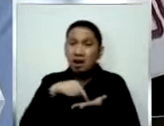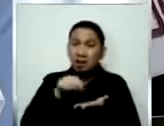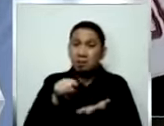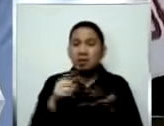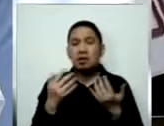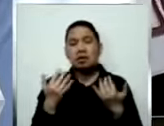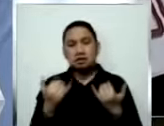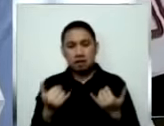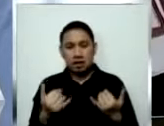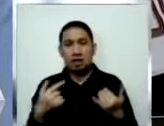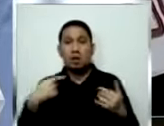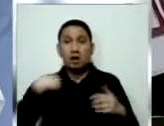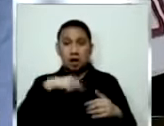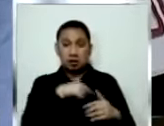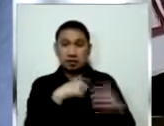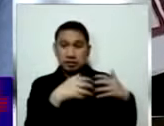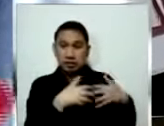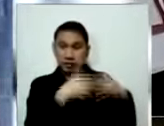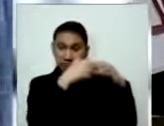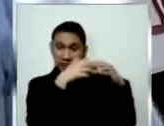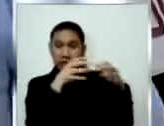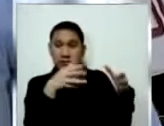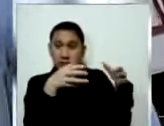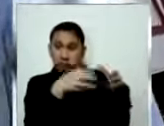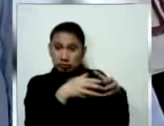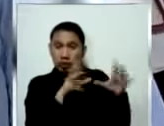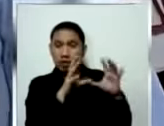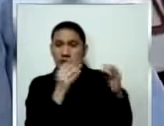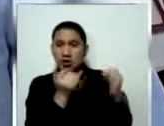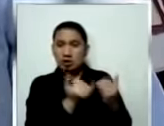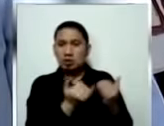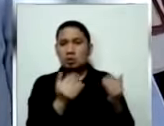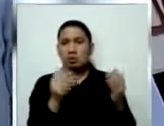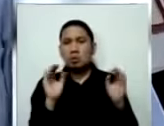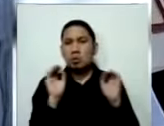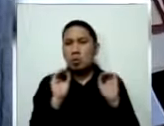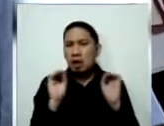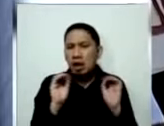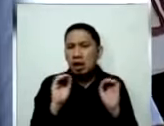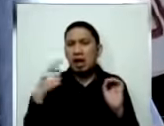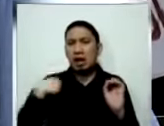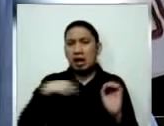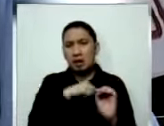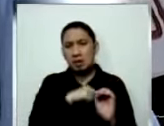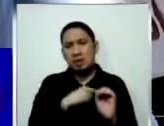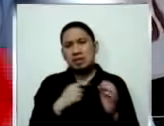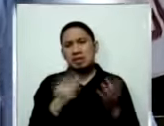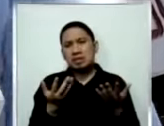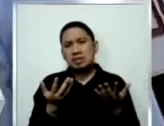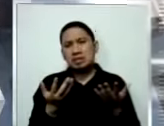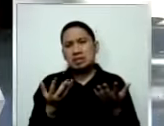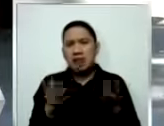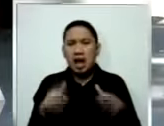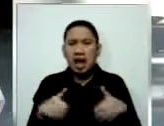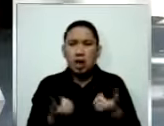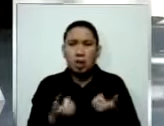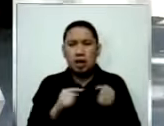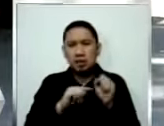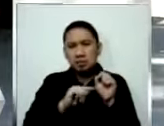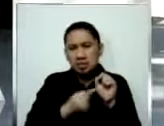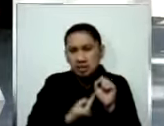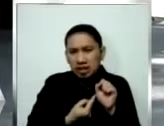ng korporasyon, yung financial naman ang problema namin, wala po naman kaming makukunan kung paano kami makapag-umpisa. Sabi pa